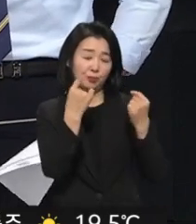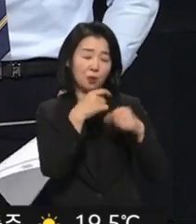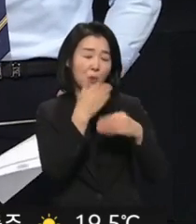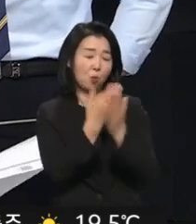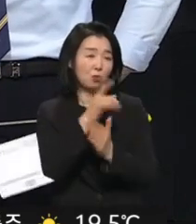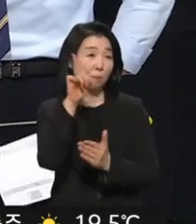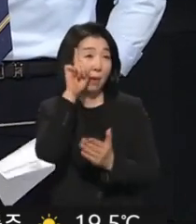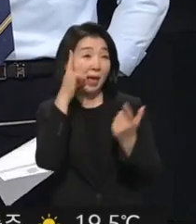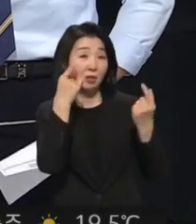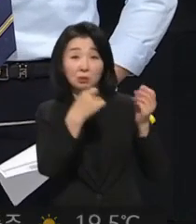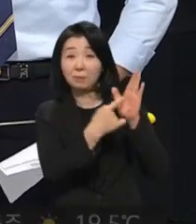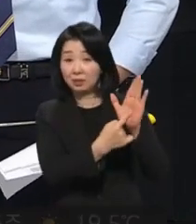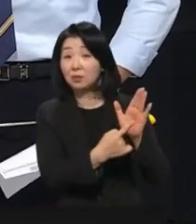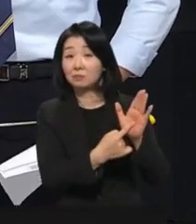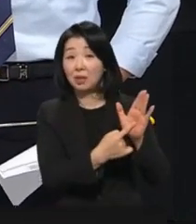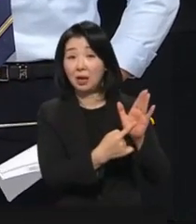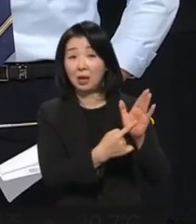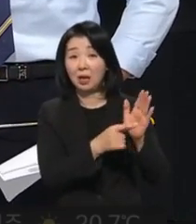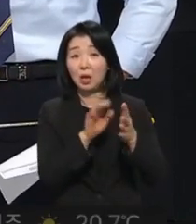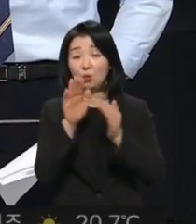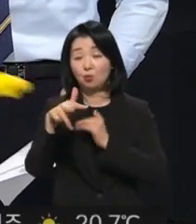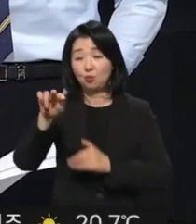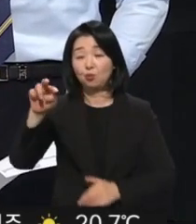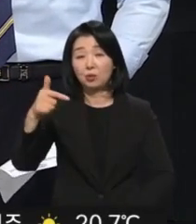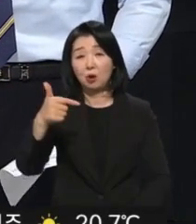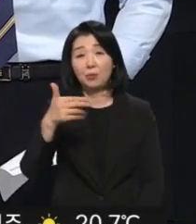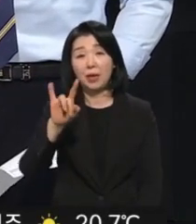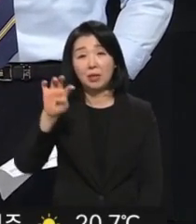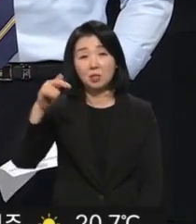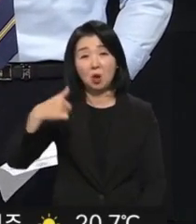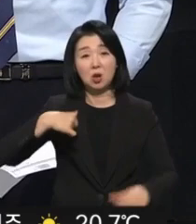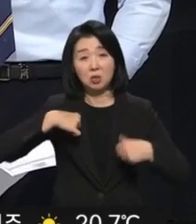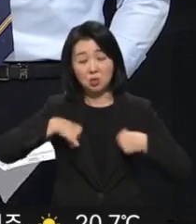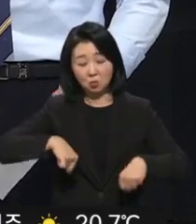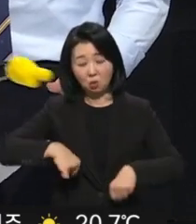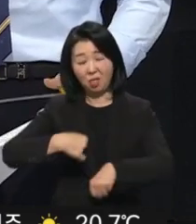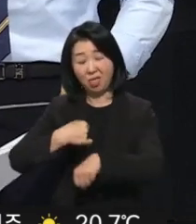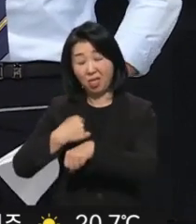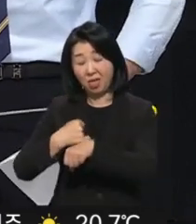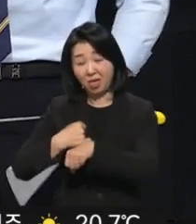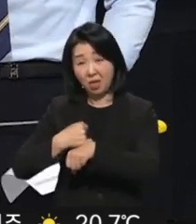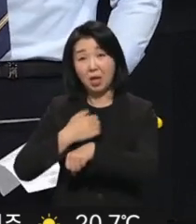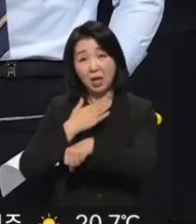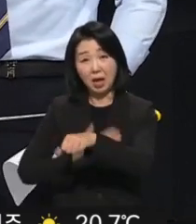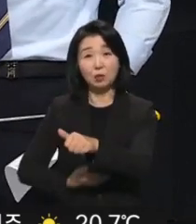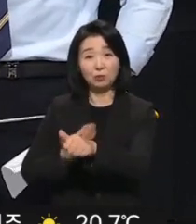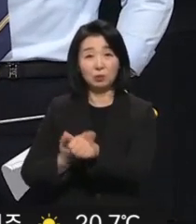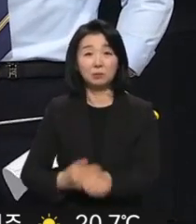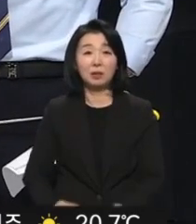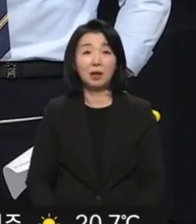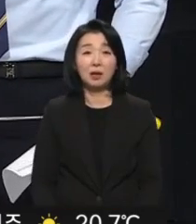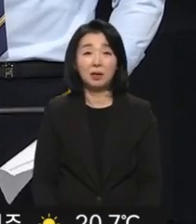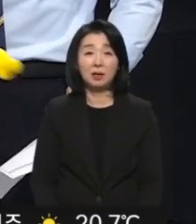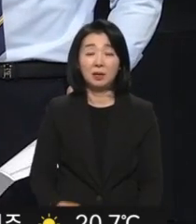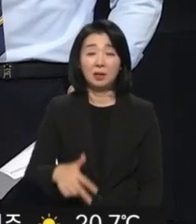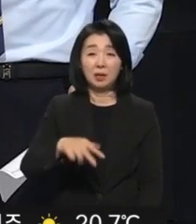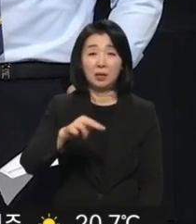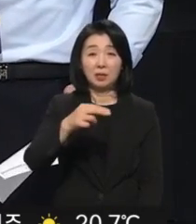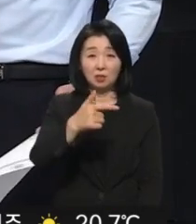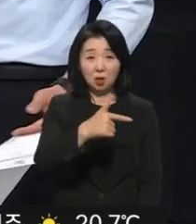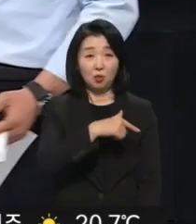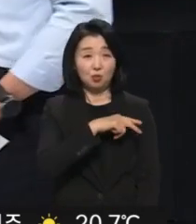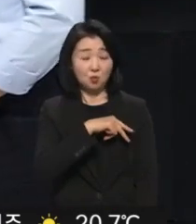의결된 것처럼 밝혔죠. 이후 이 전해철 의원이 기권표를 던진 사실이 뒤늦게 알려졌습니다. 전 의원이 김